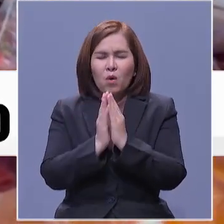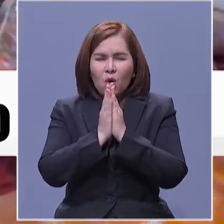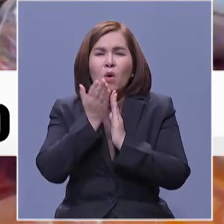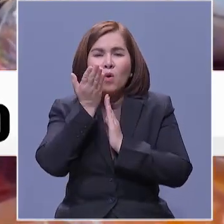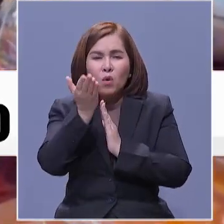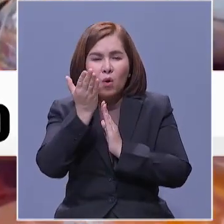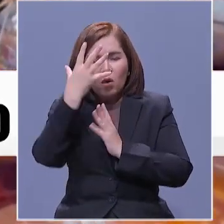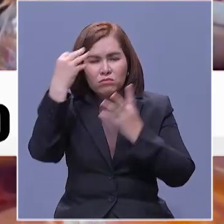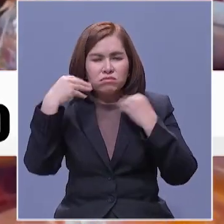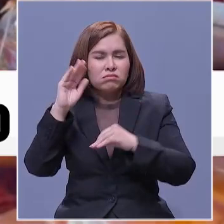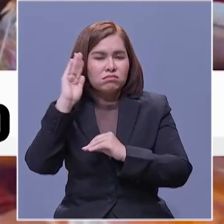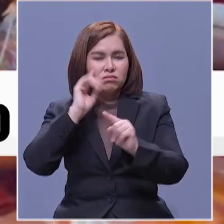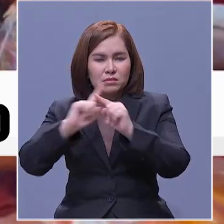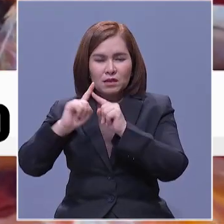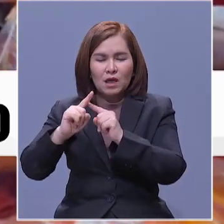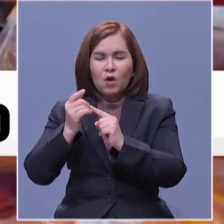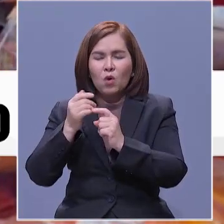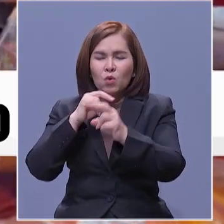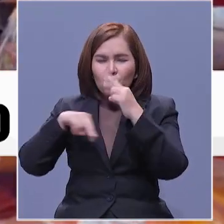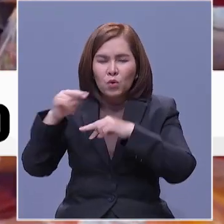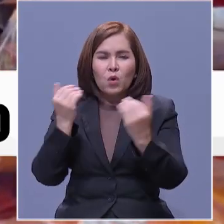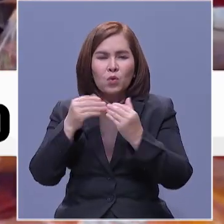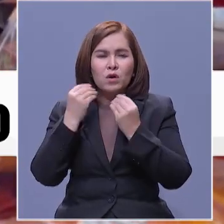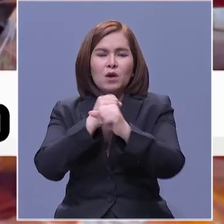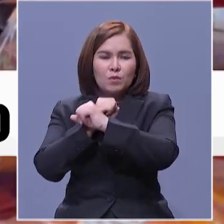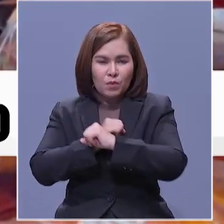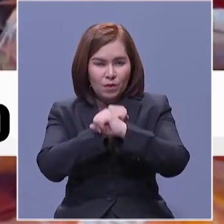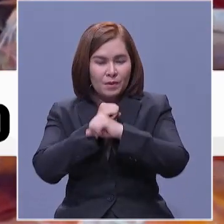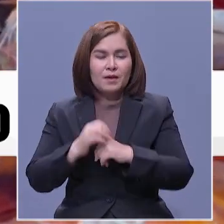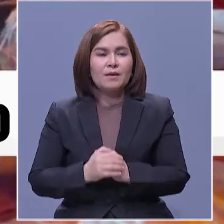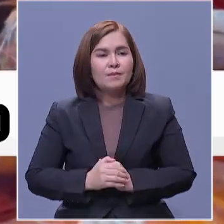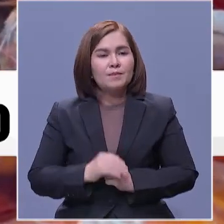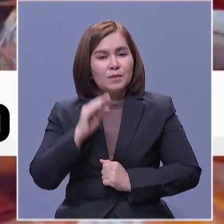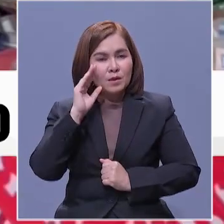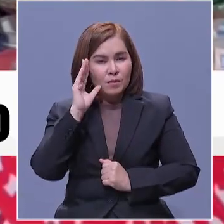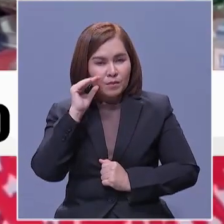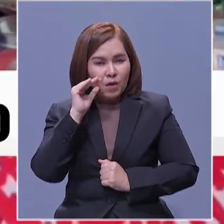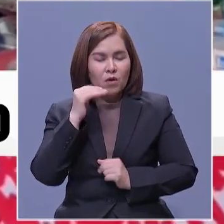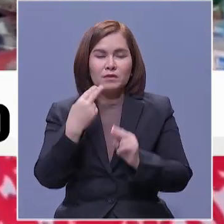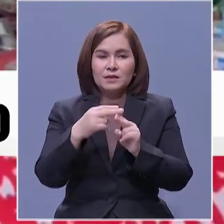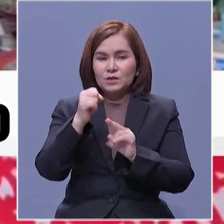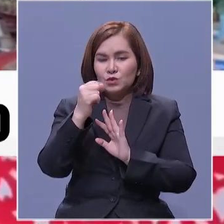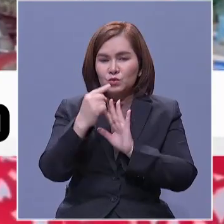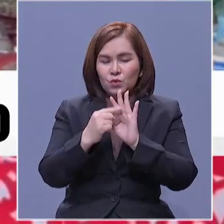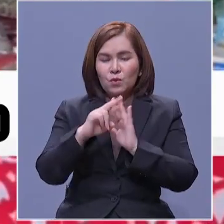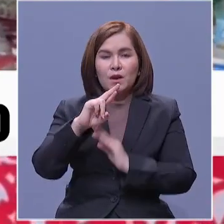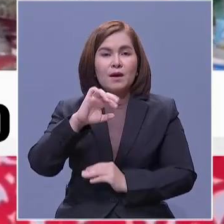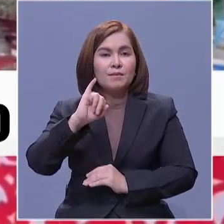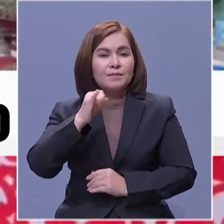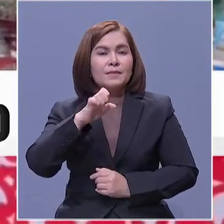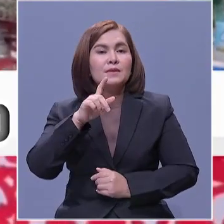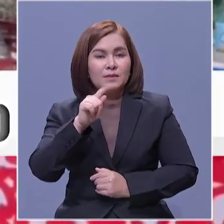ผีฟ้าแล้วก็สิ่งศักดิ์สิทธิ์ตามความเชื่อเพื่อขอให้ลูกปลอดภัยโดยคุณพ่อค่ะคือคุณสุรจิตเล่าแบบนี้ว่าครอ